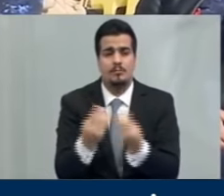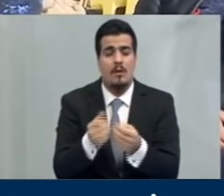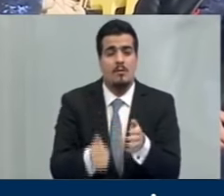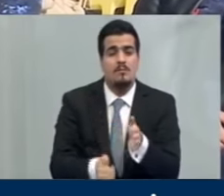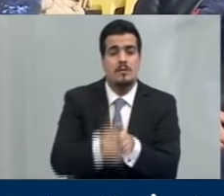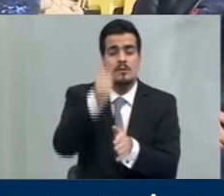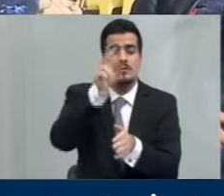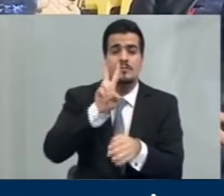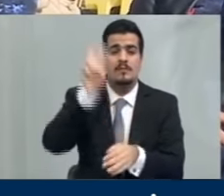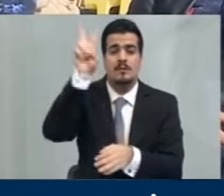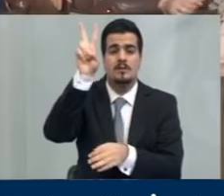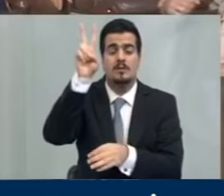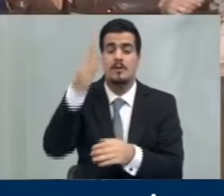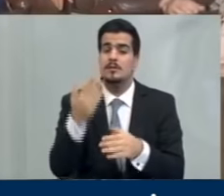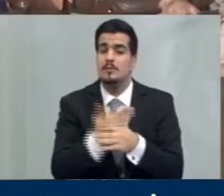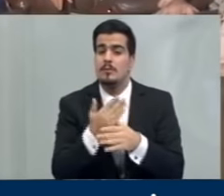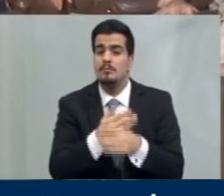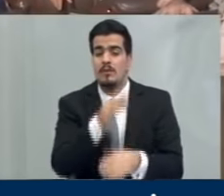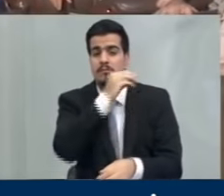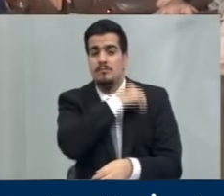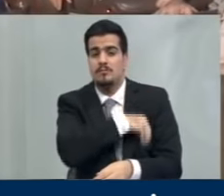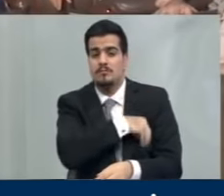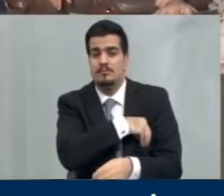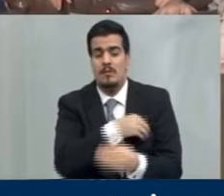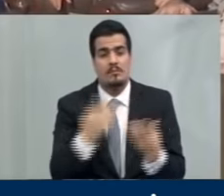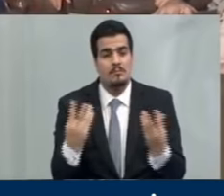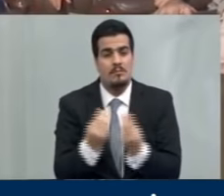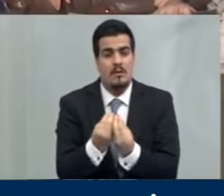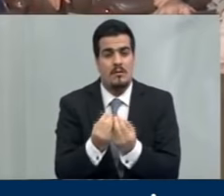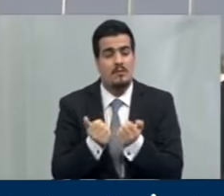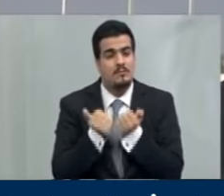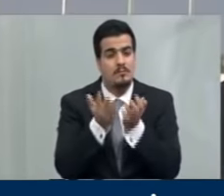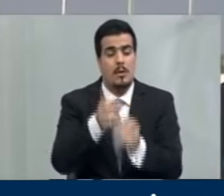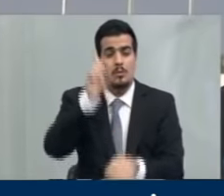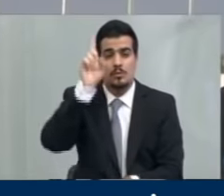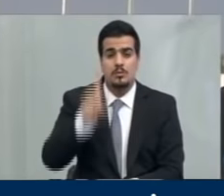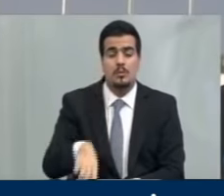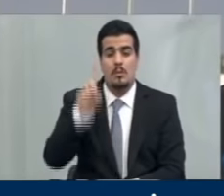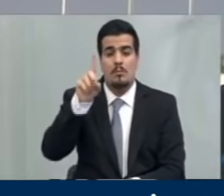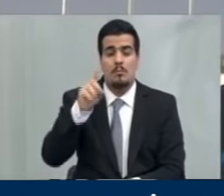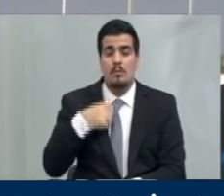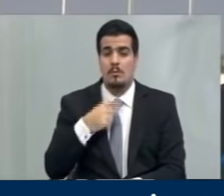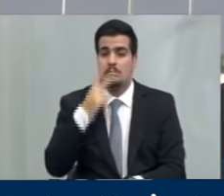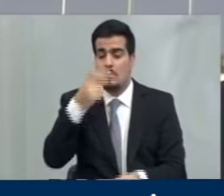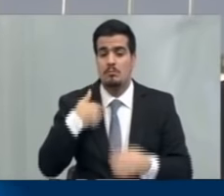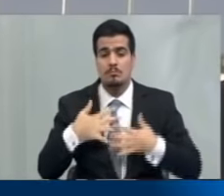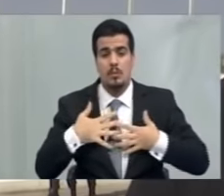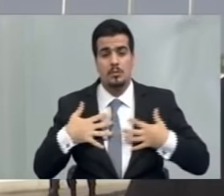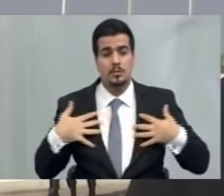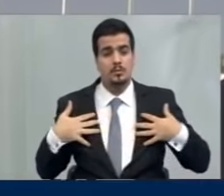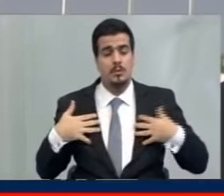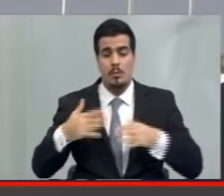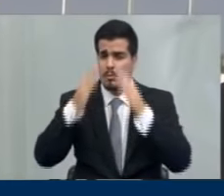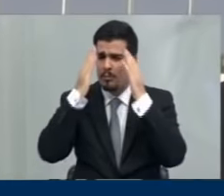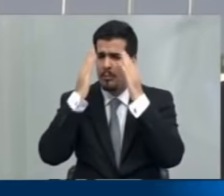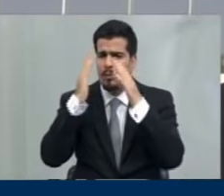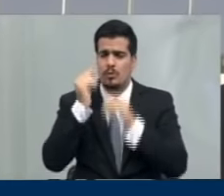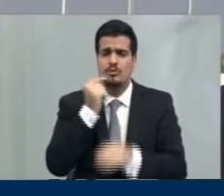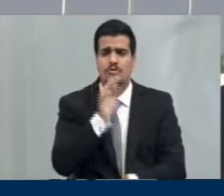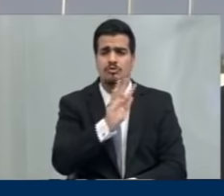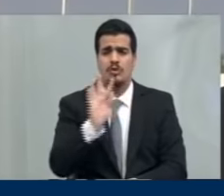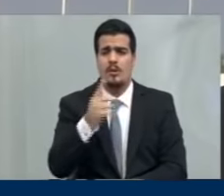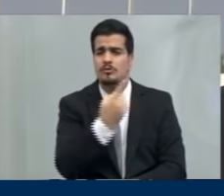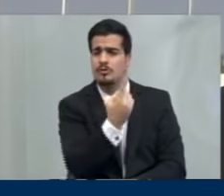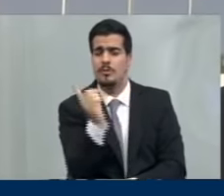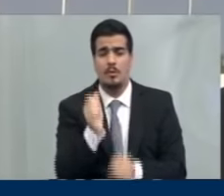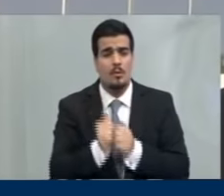تحقق بسواعد الأبطال وجهودهم المعطاء. يوم عظيم، يوم نهني به كل